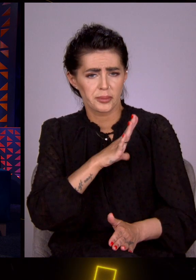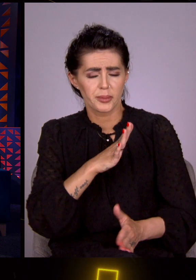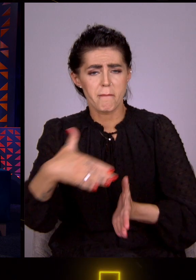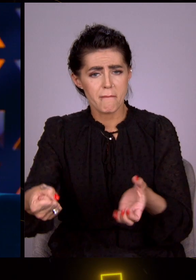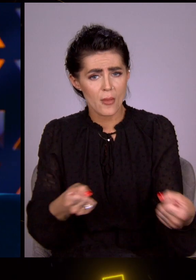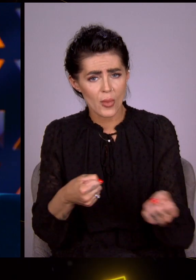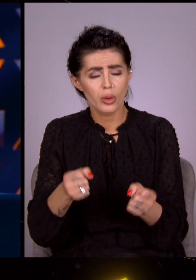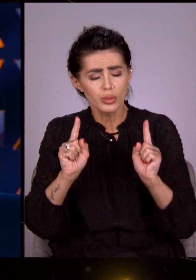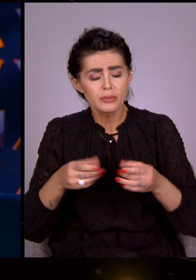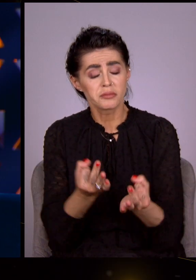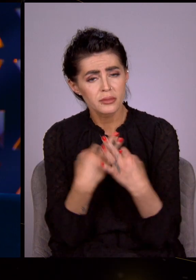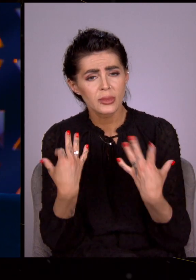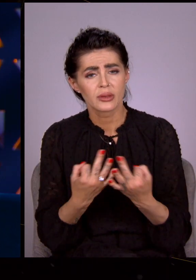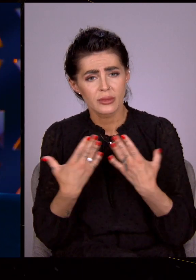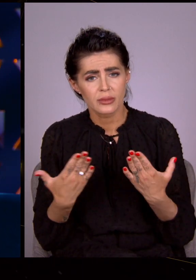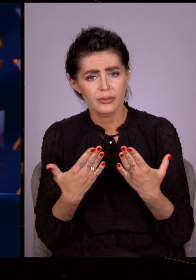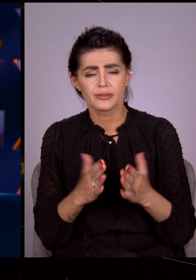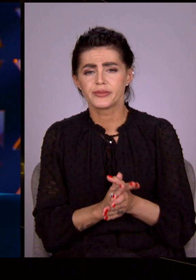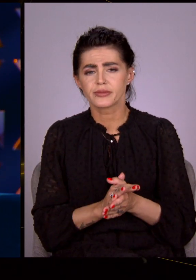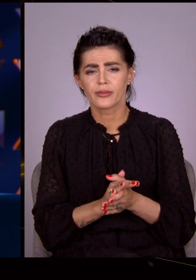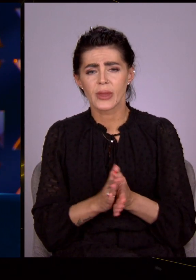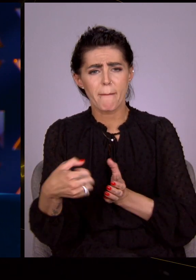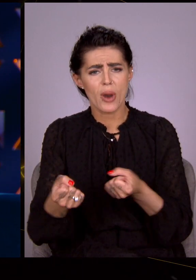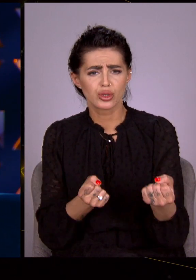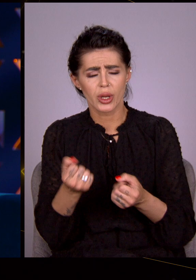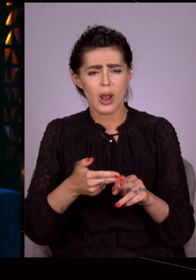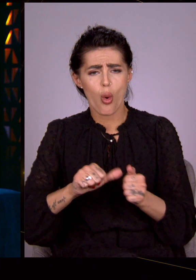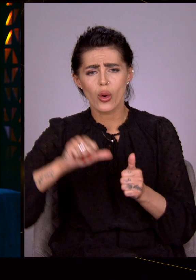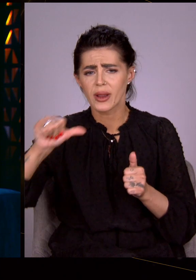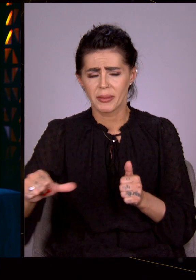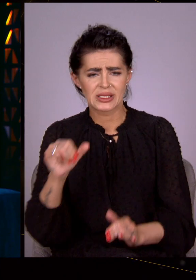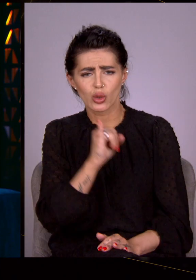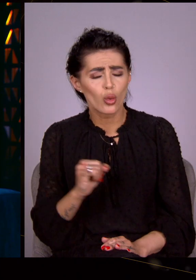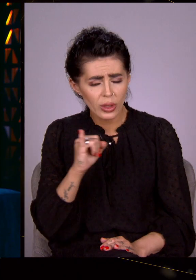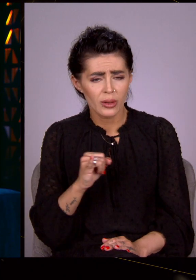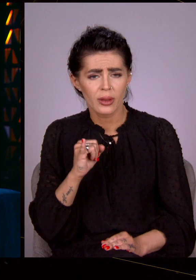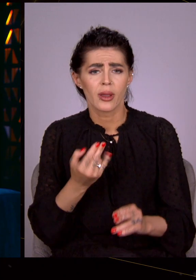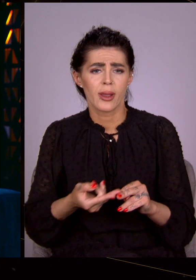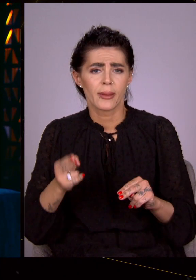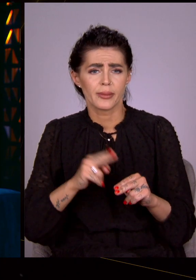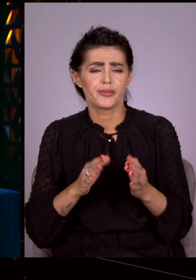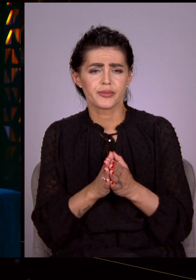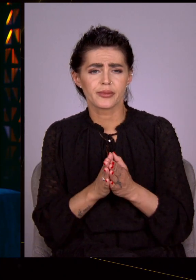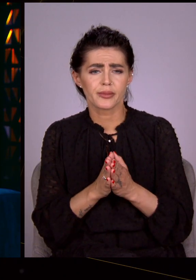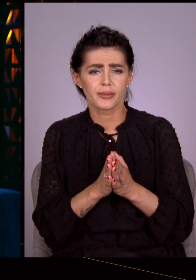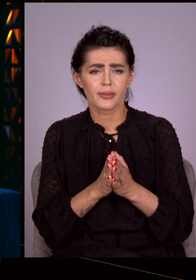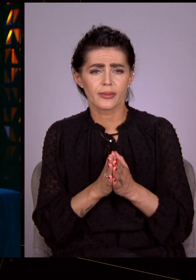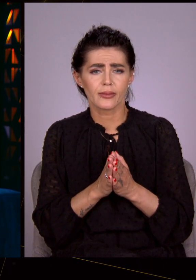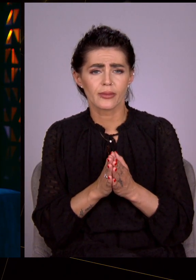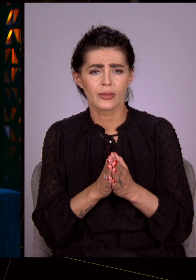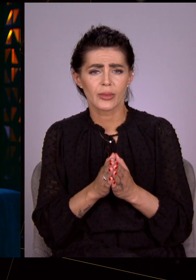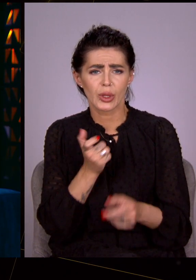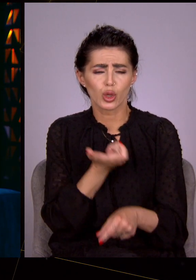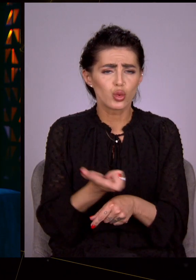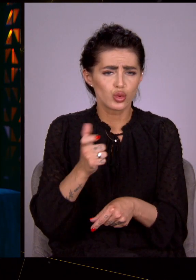Добре, розказуйте. За машину то взагалі окрема історія. Вона з одного боку дуже доросла